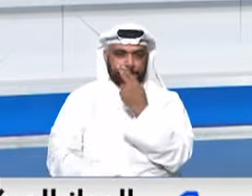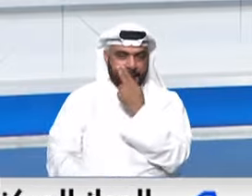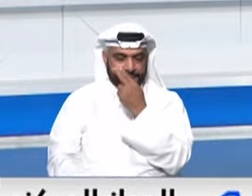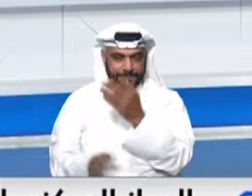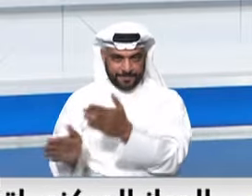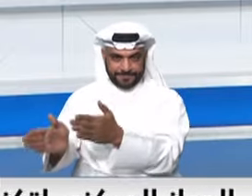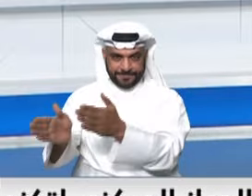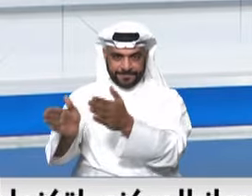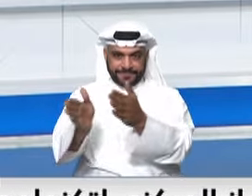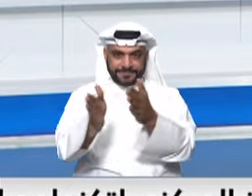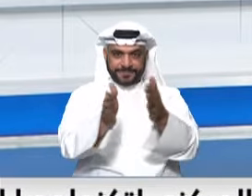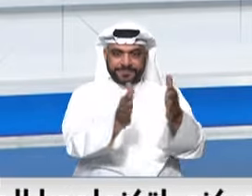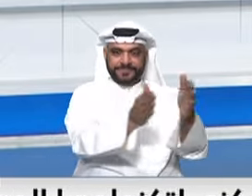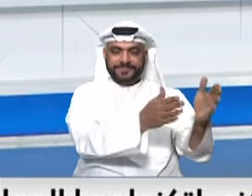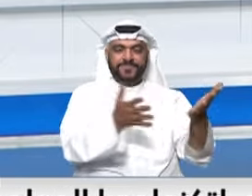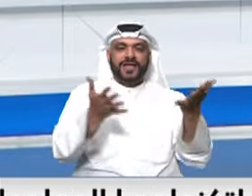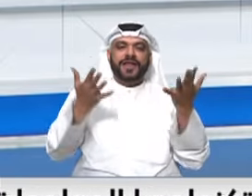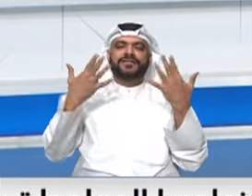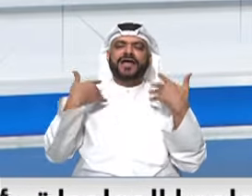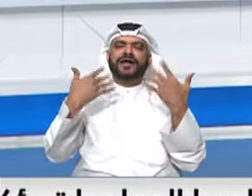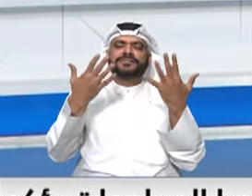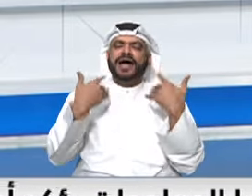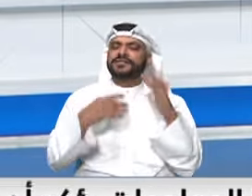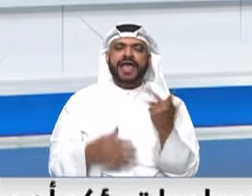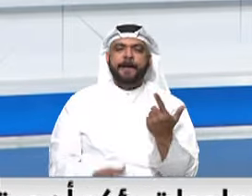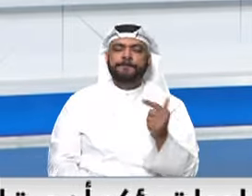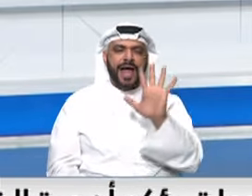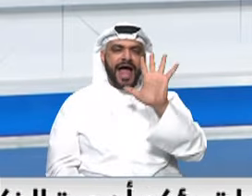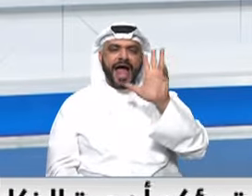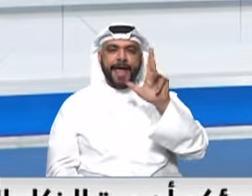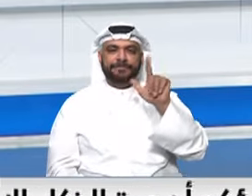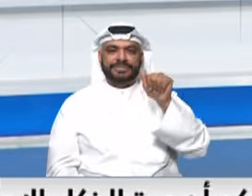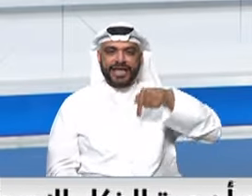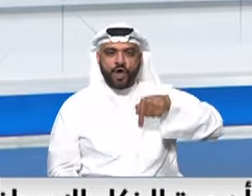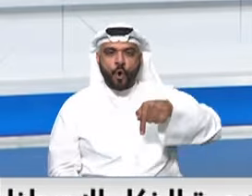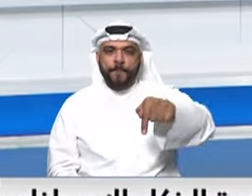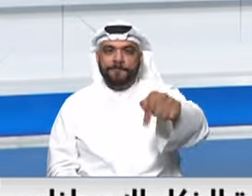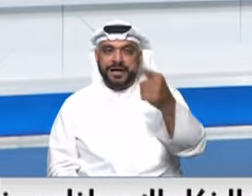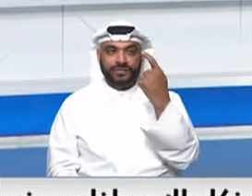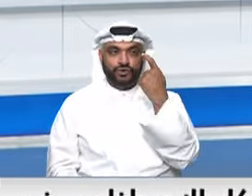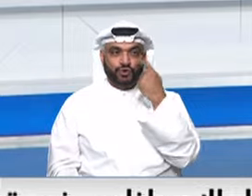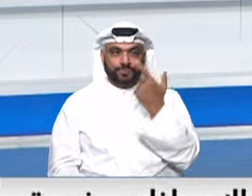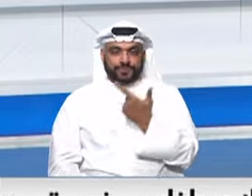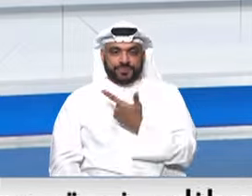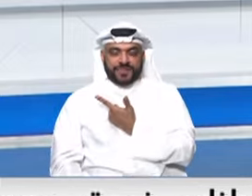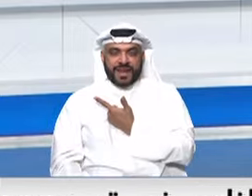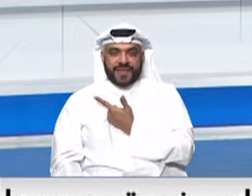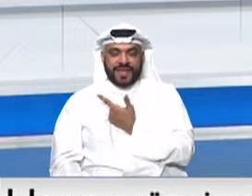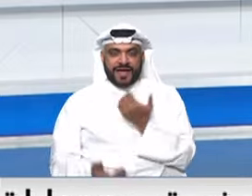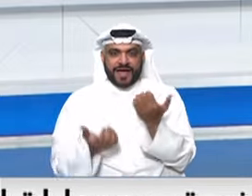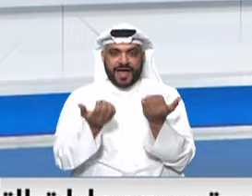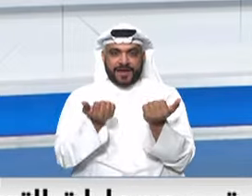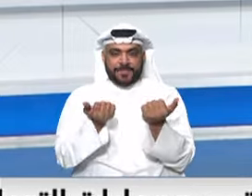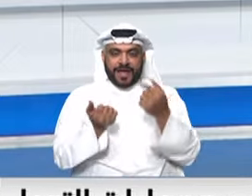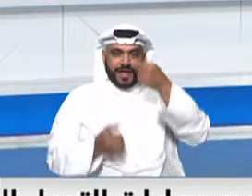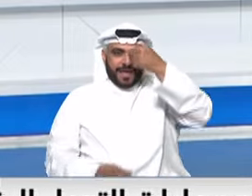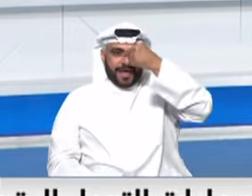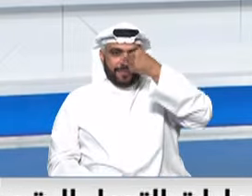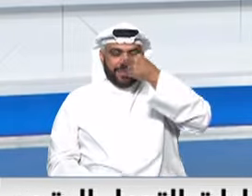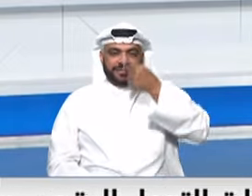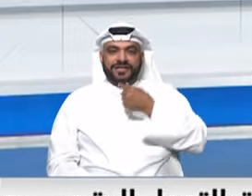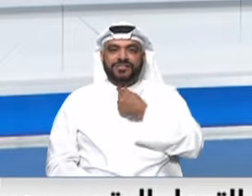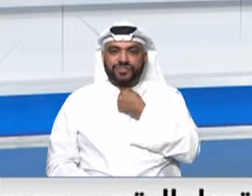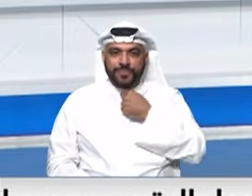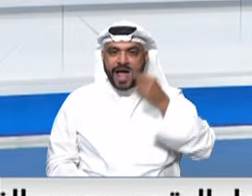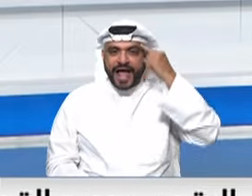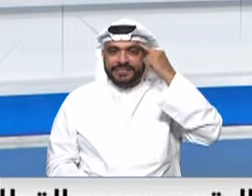6:36 دقيقة. أما الطقس المتوقع بإذن الله خلال الأيام الخمسة القادمة، ارتفاع تدريجي في درجات الحرارة خلال الأيام القادمة،